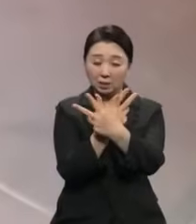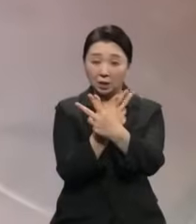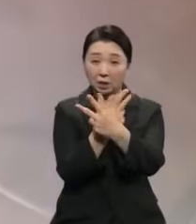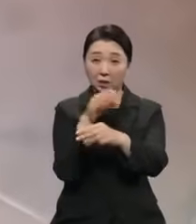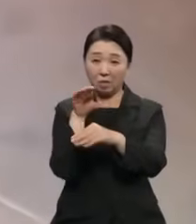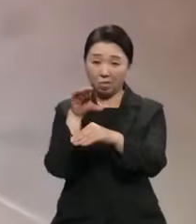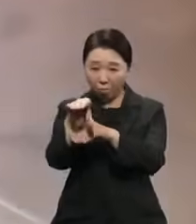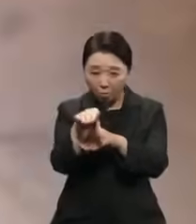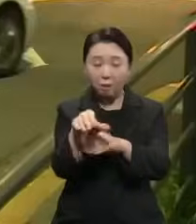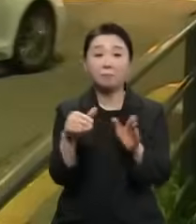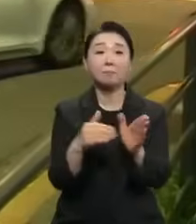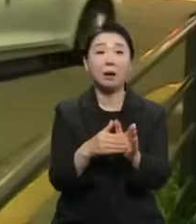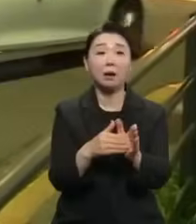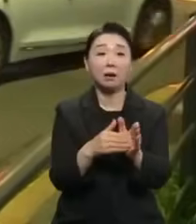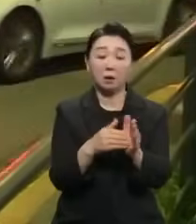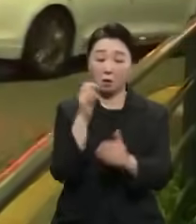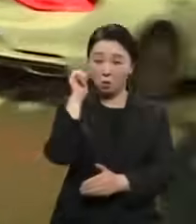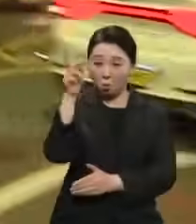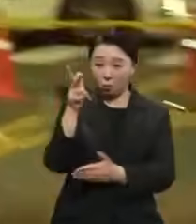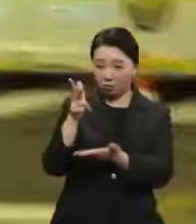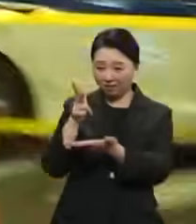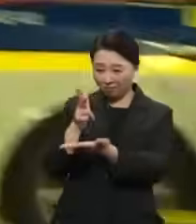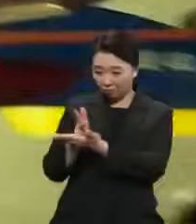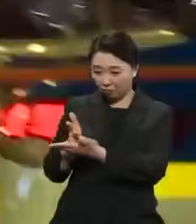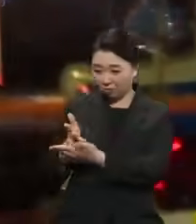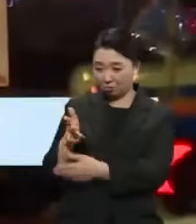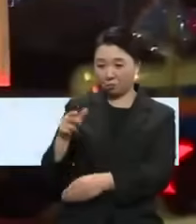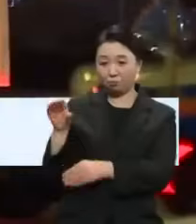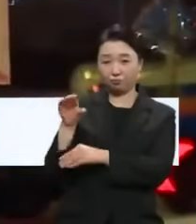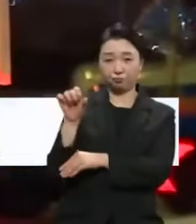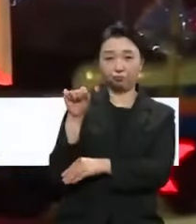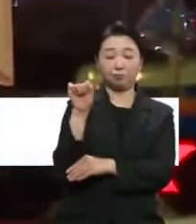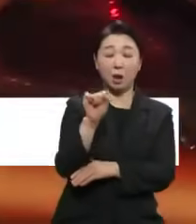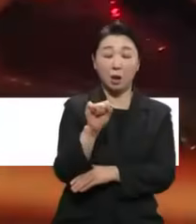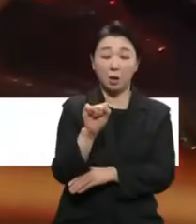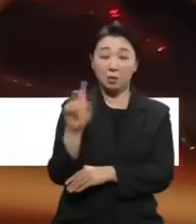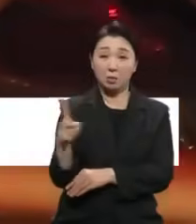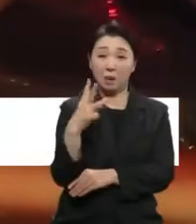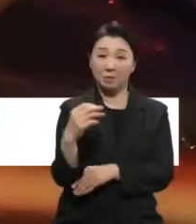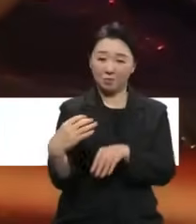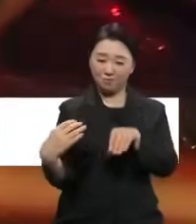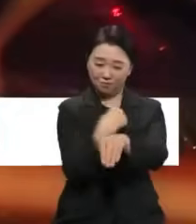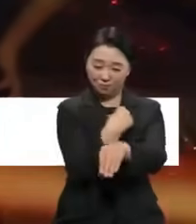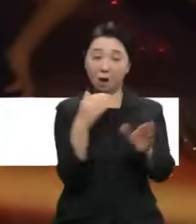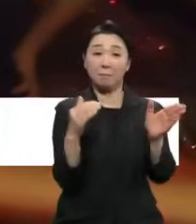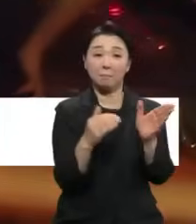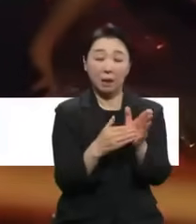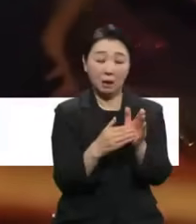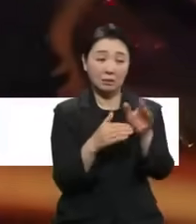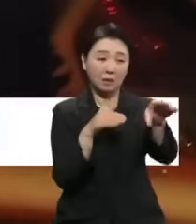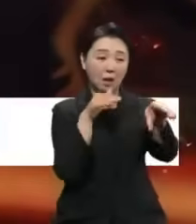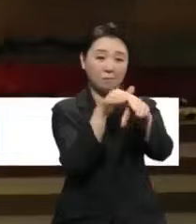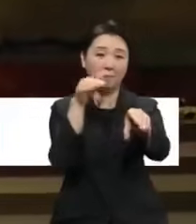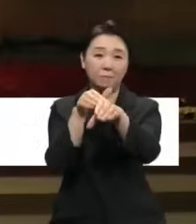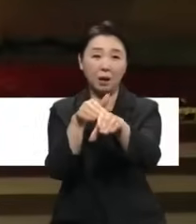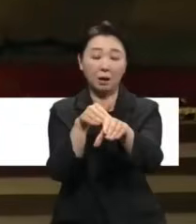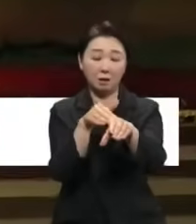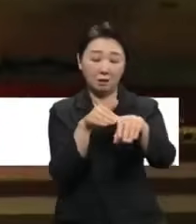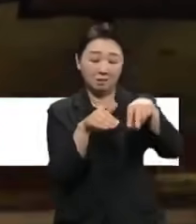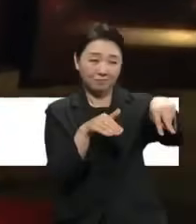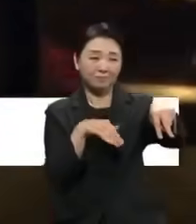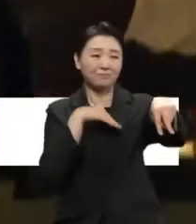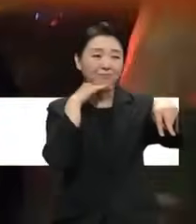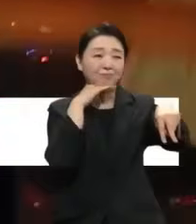돌진했습니다. 인근 호텔 주차장에서 나온 뒤 200m가량 역주행하면서 차량 두 대를 들이받고 횡단보도에서